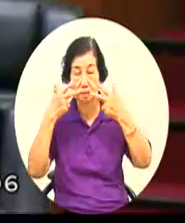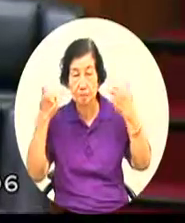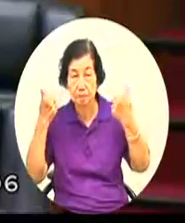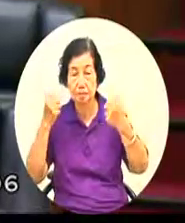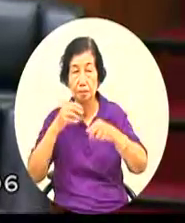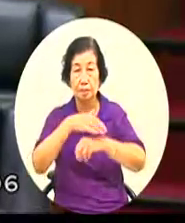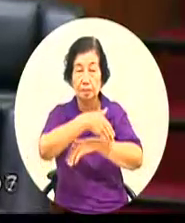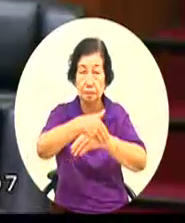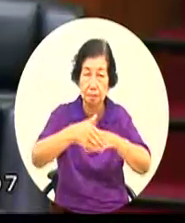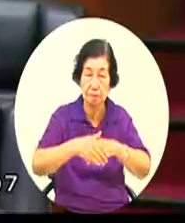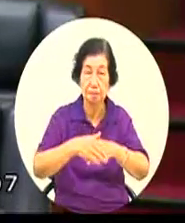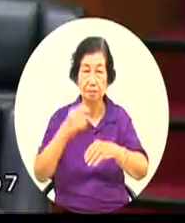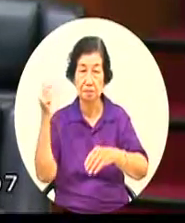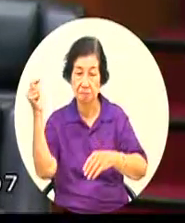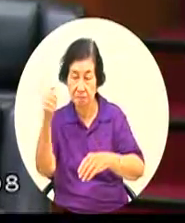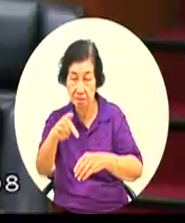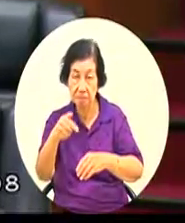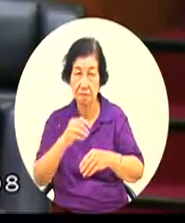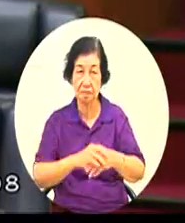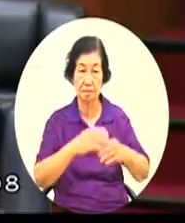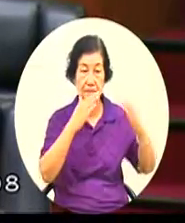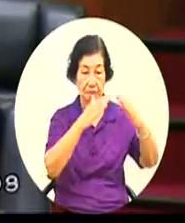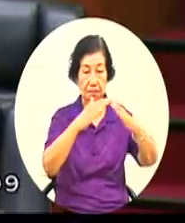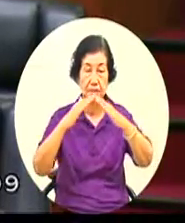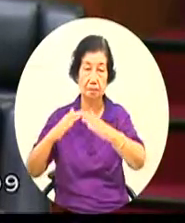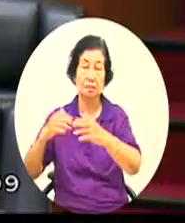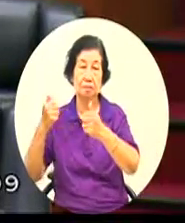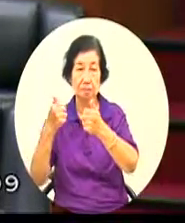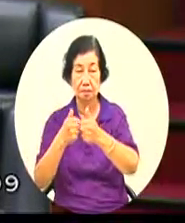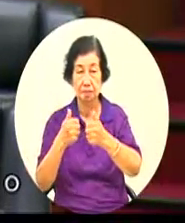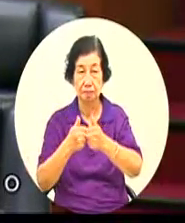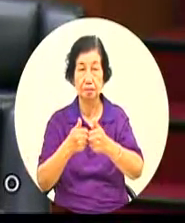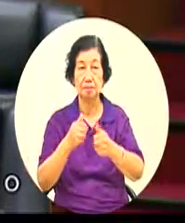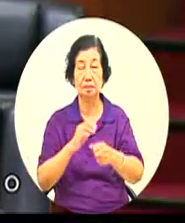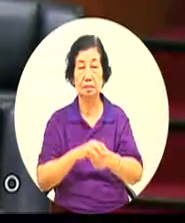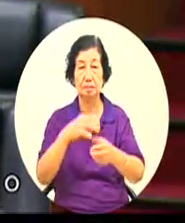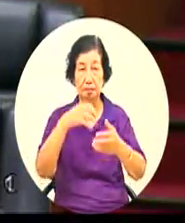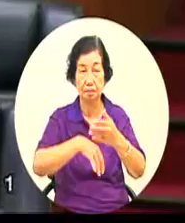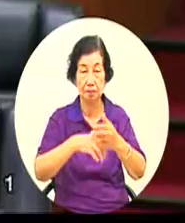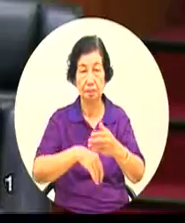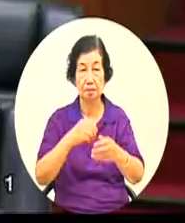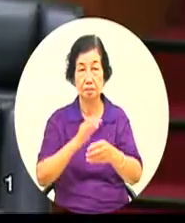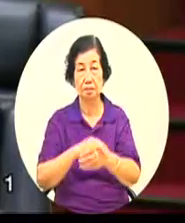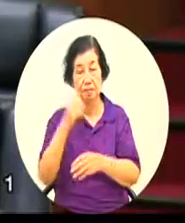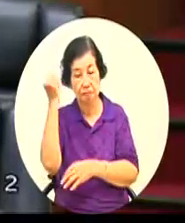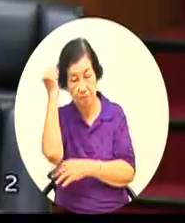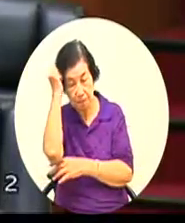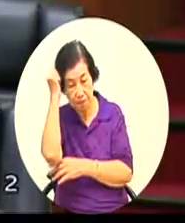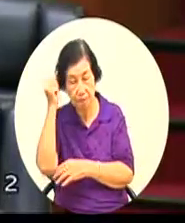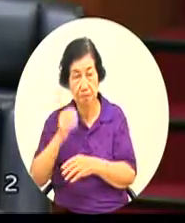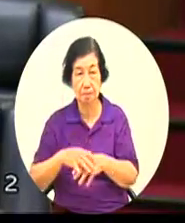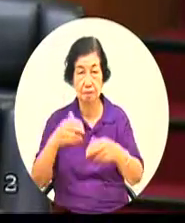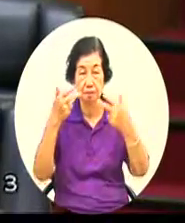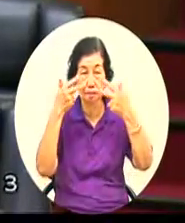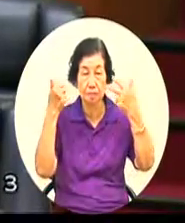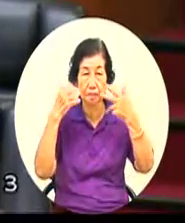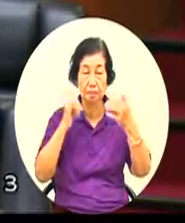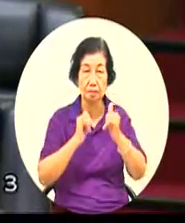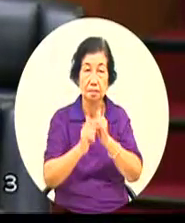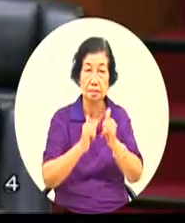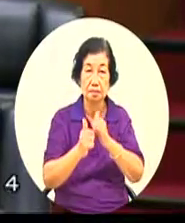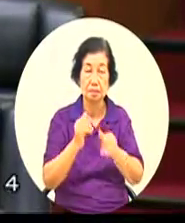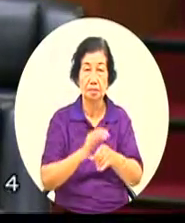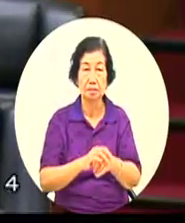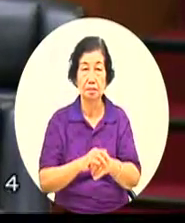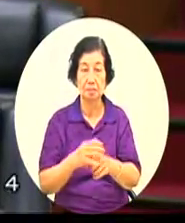区，还有都会区，还有都会区里面的原住民，再加上最近的新